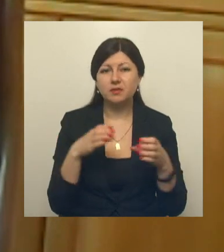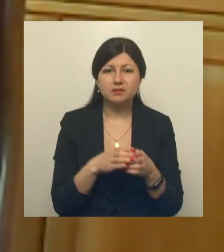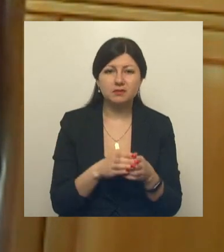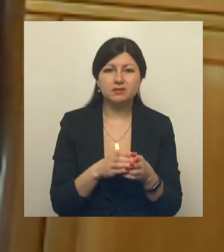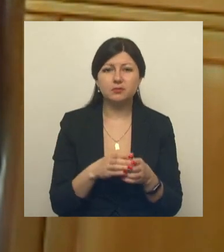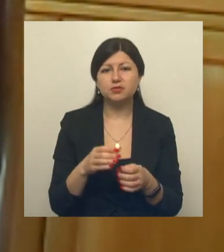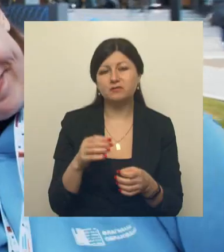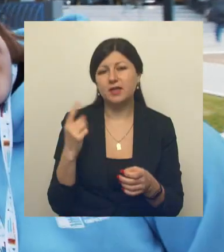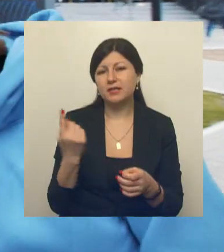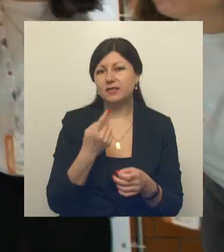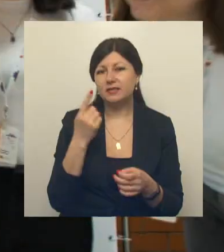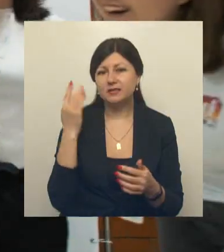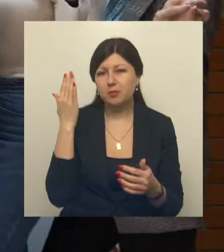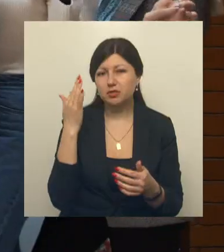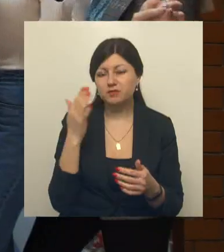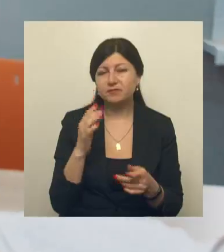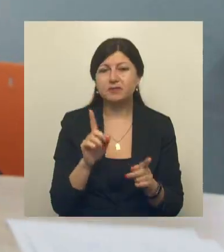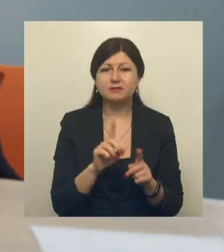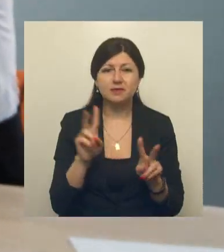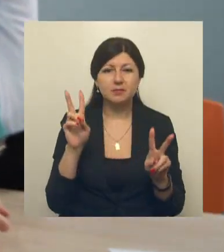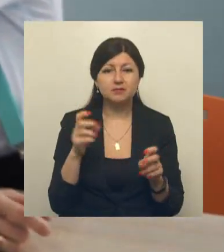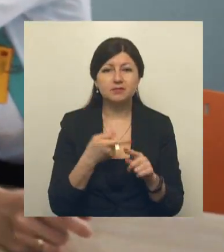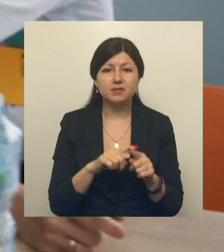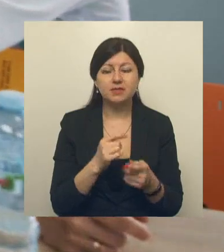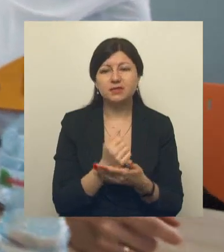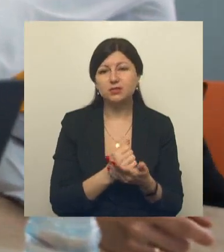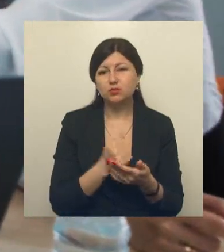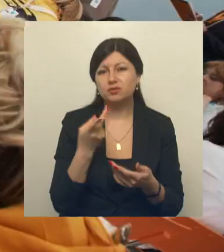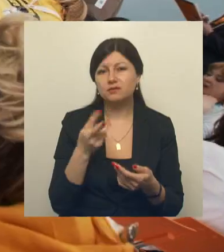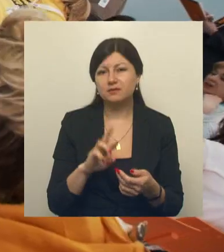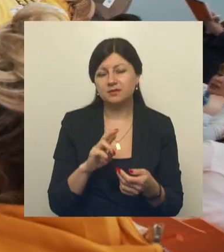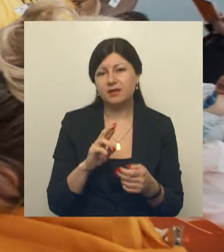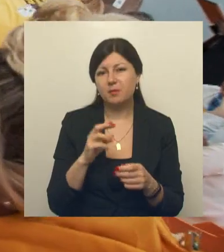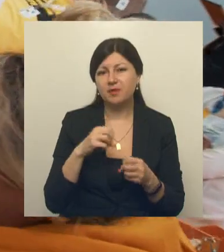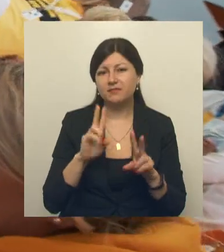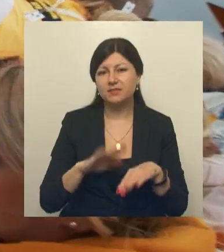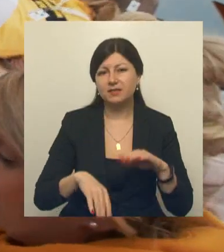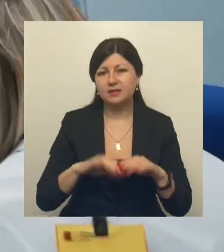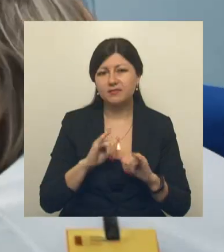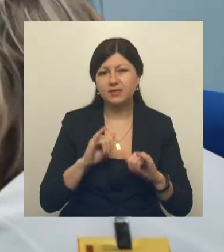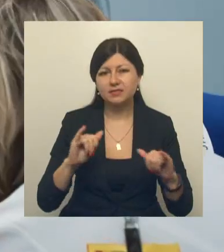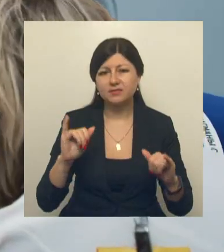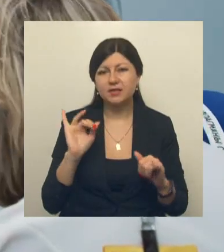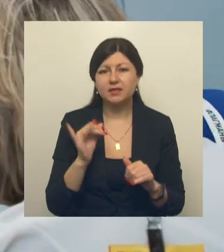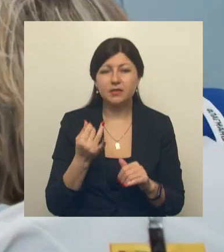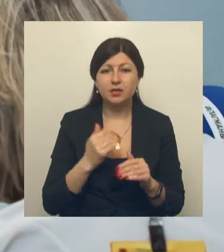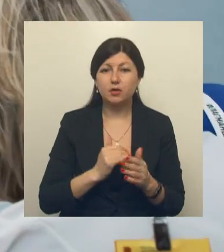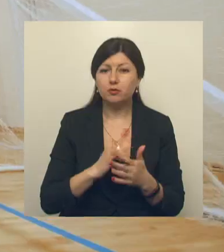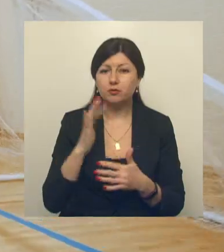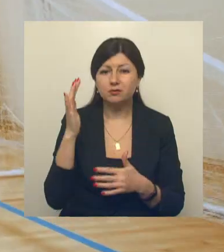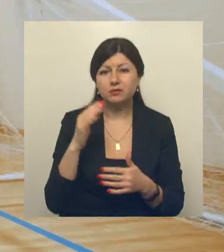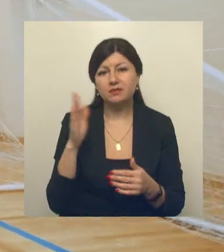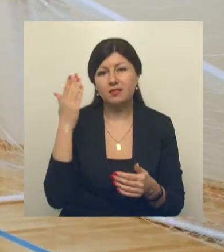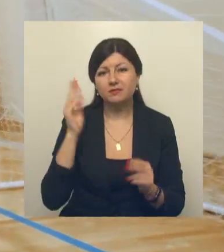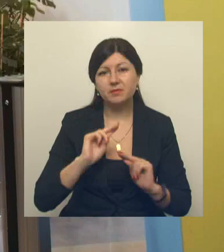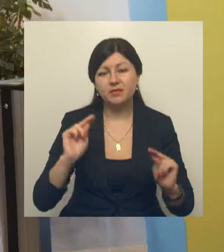сообщество единомышленников. Флагманы образования – это ресурс для профессионального развития и карьерного роста управленцев, талантливых